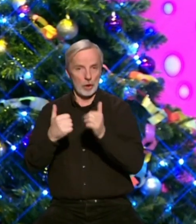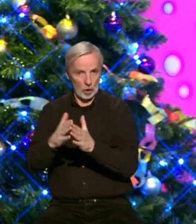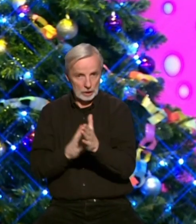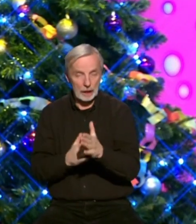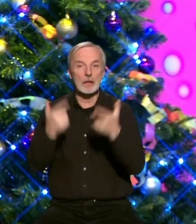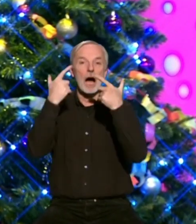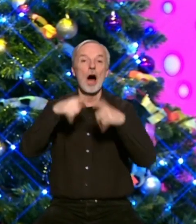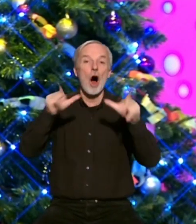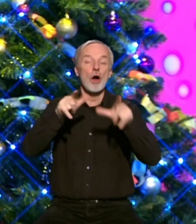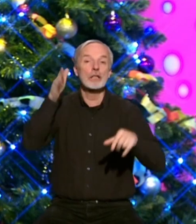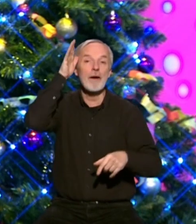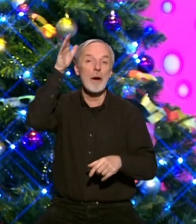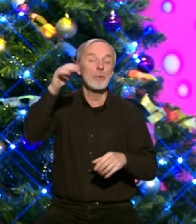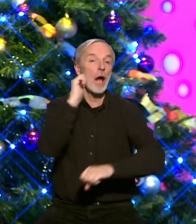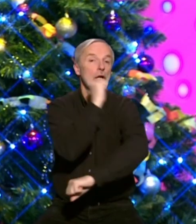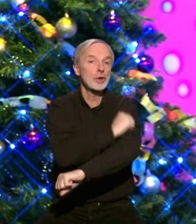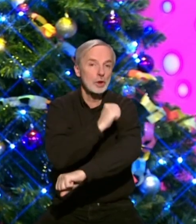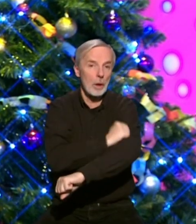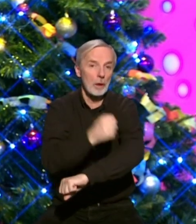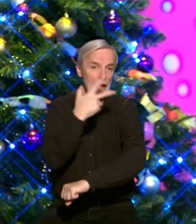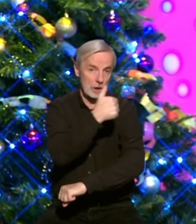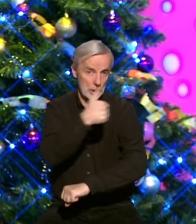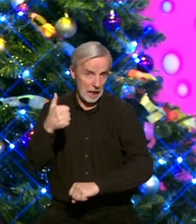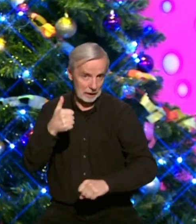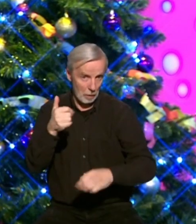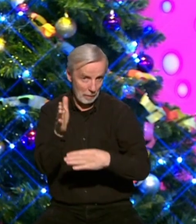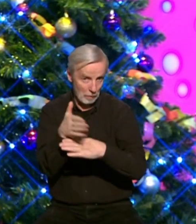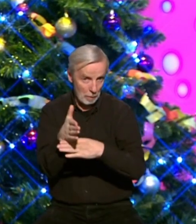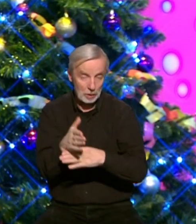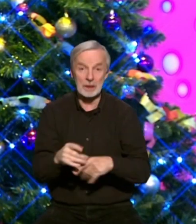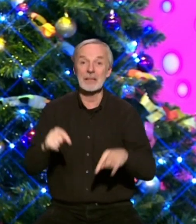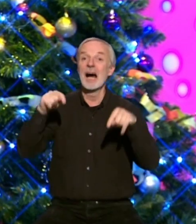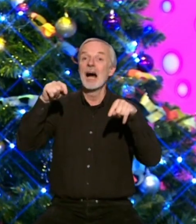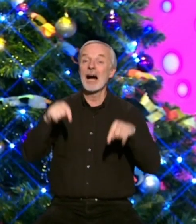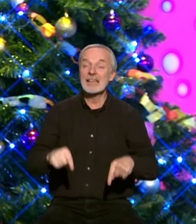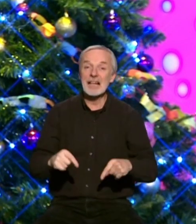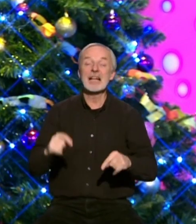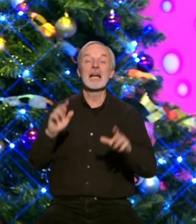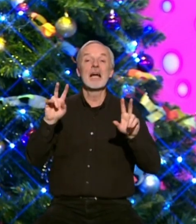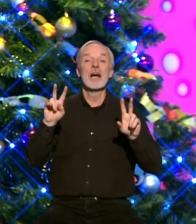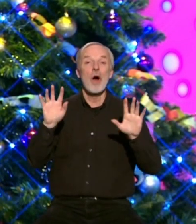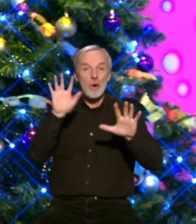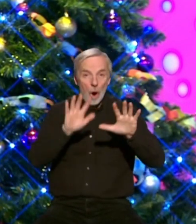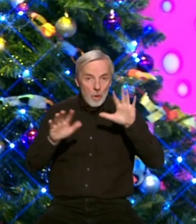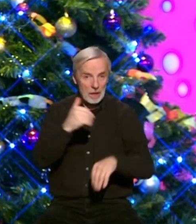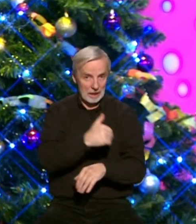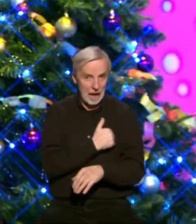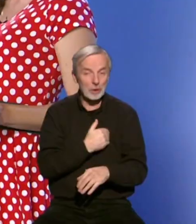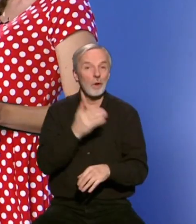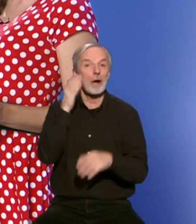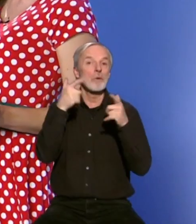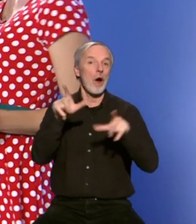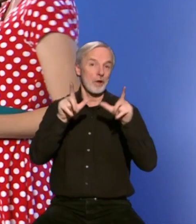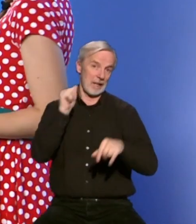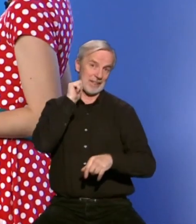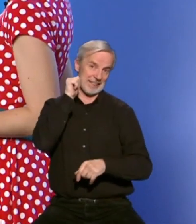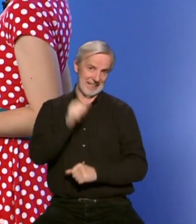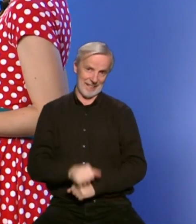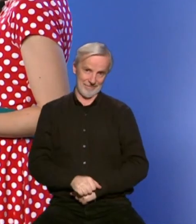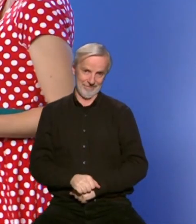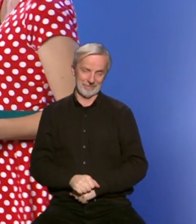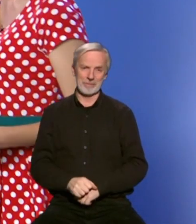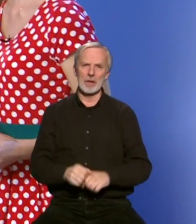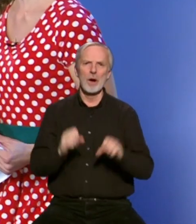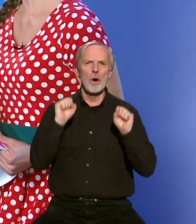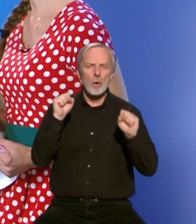sice až v sobotu 31. prosince. Ale my tady ve školce si ho oslavíme už zítra. Jupí,